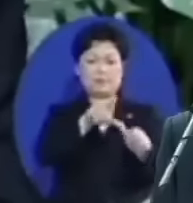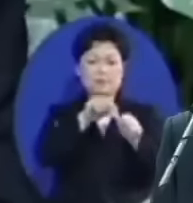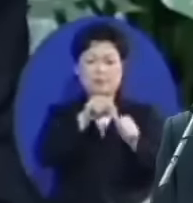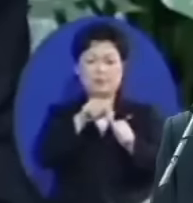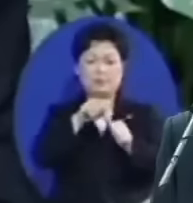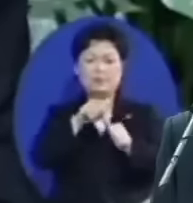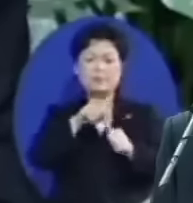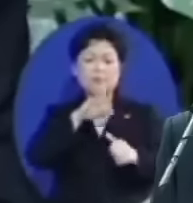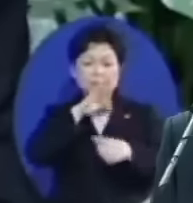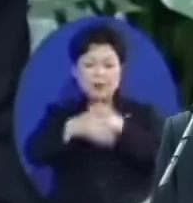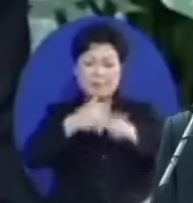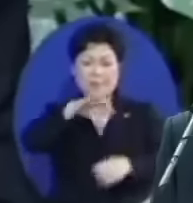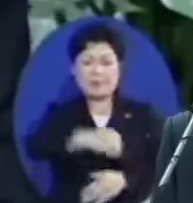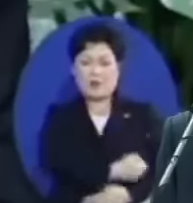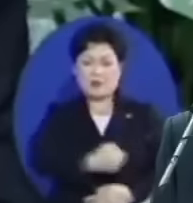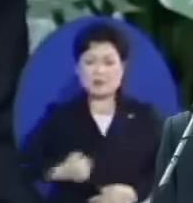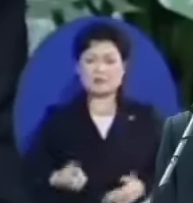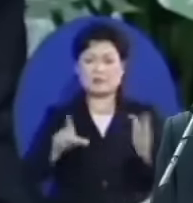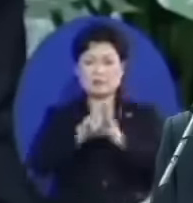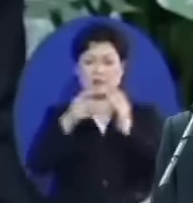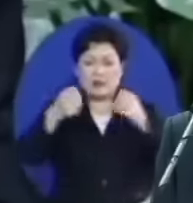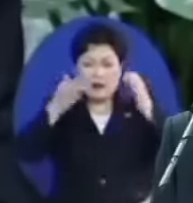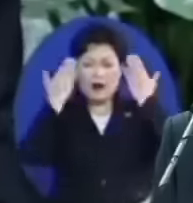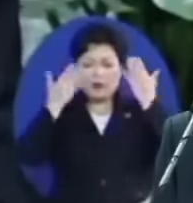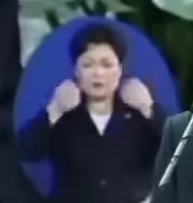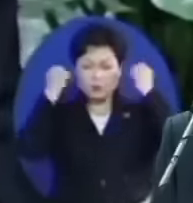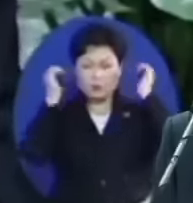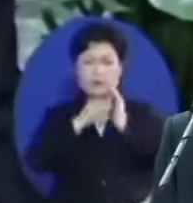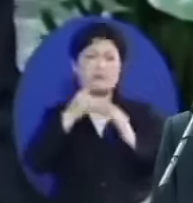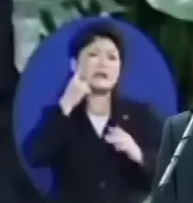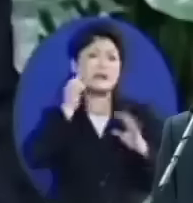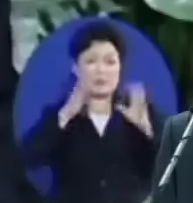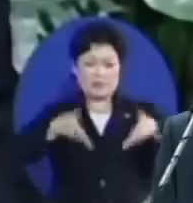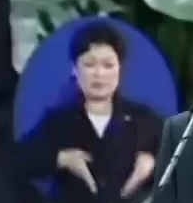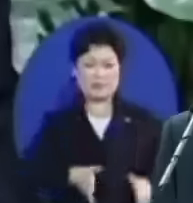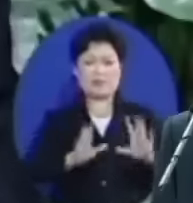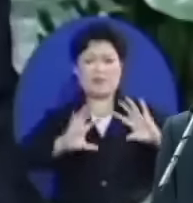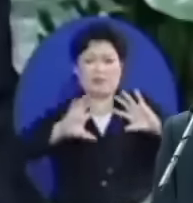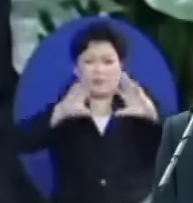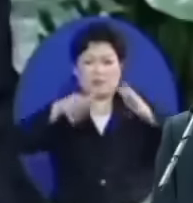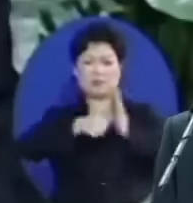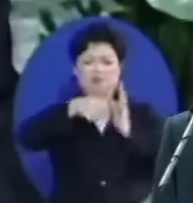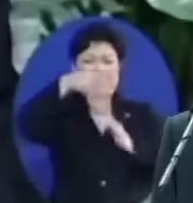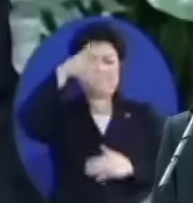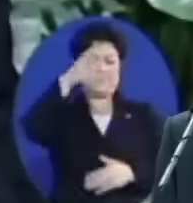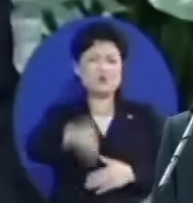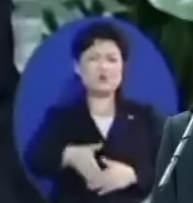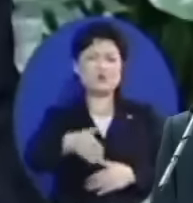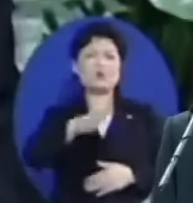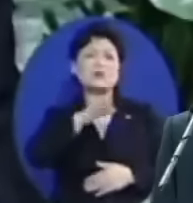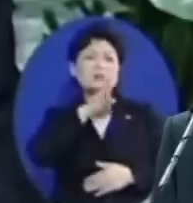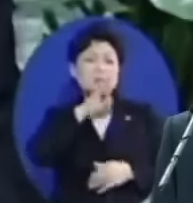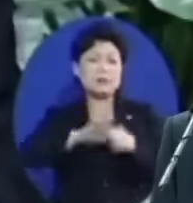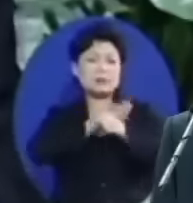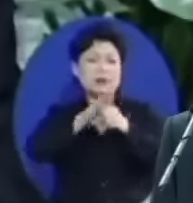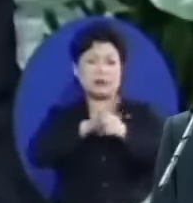하나님께 헌신하고 신학을 졸업하고 일본에서 태어난 세계적인 유명한 박해자가 된